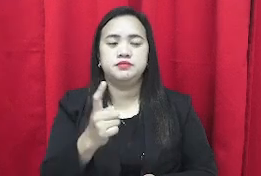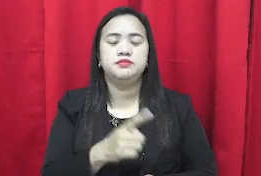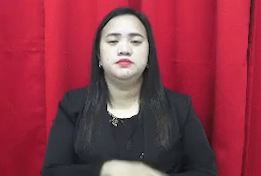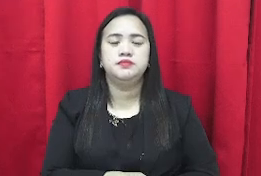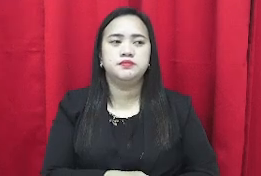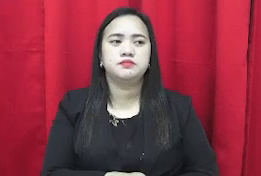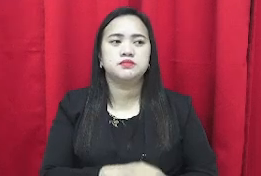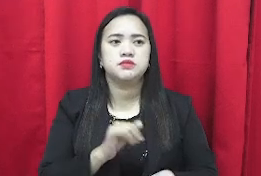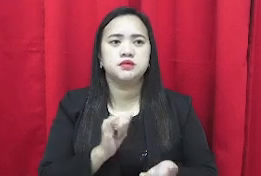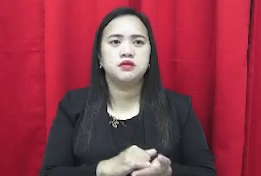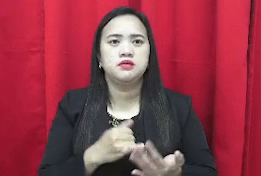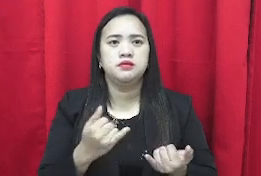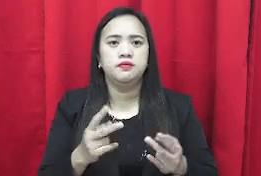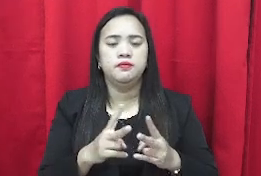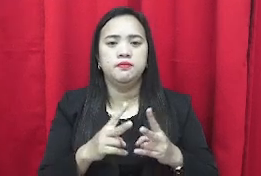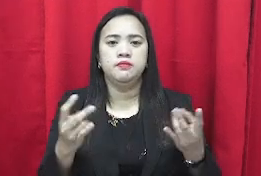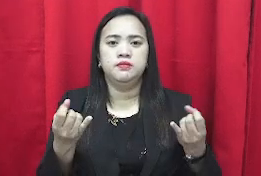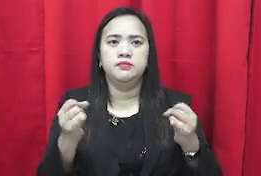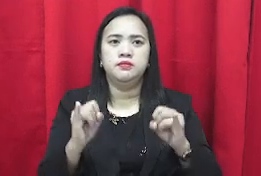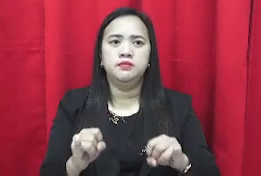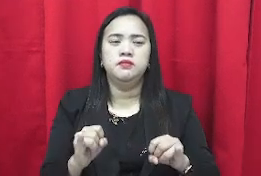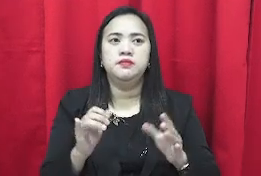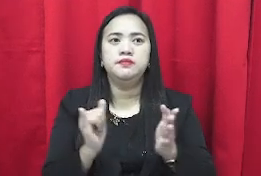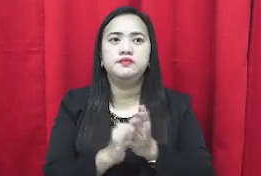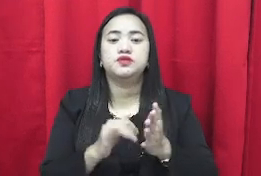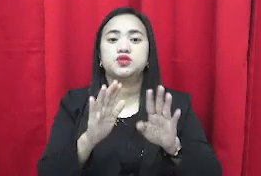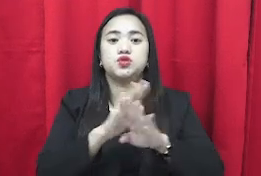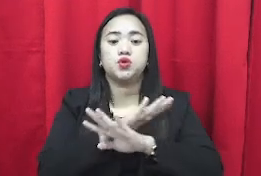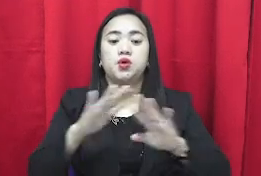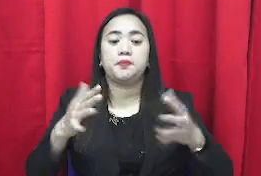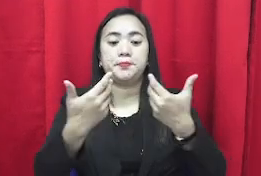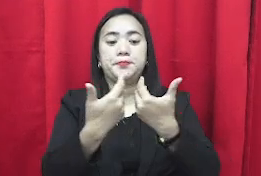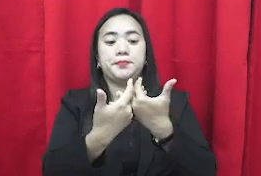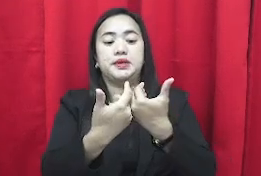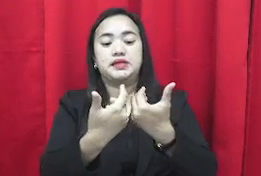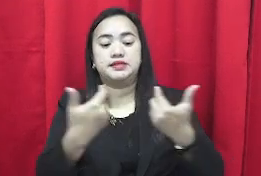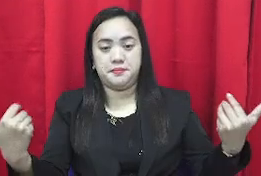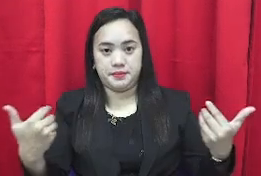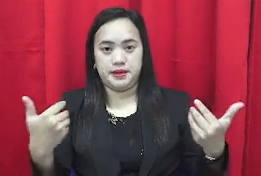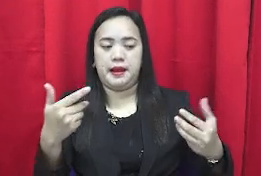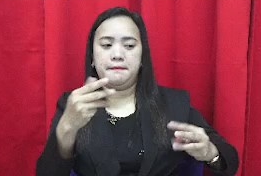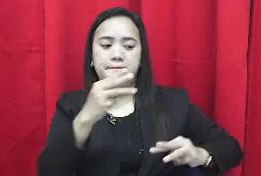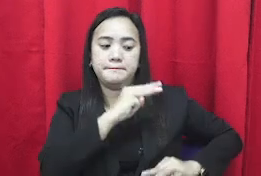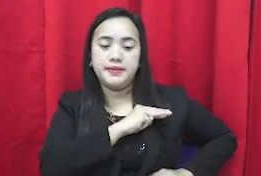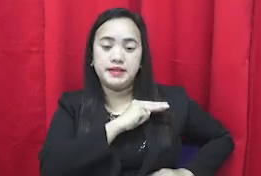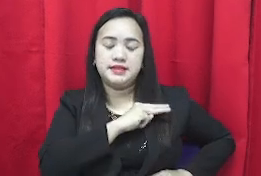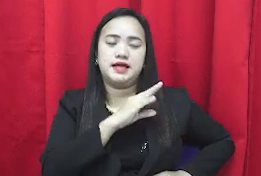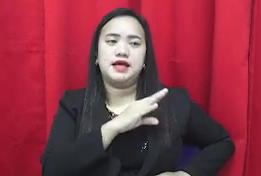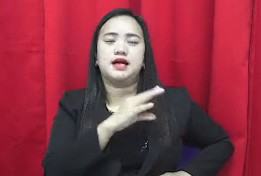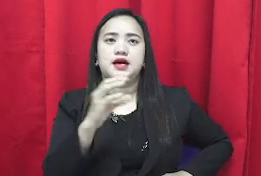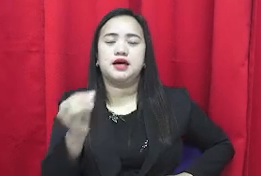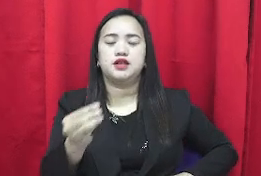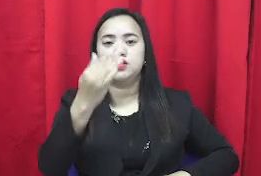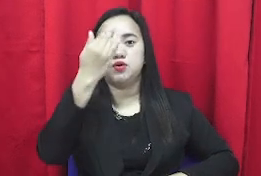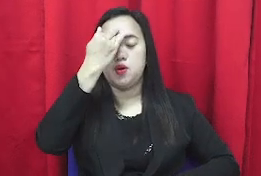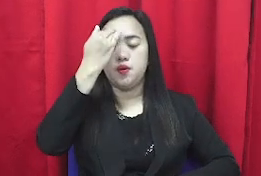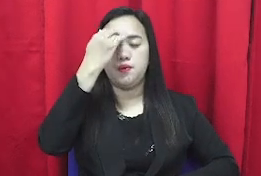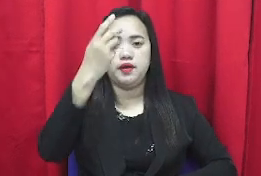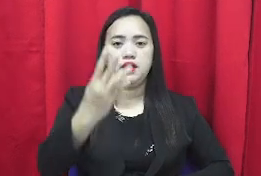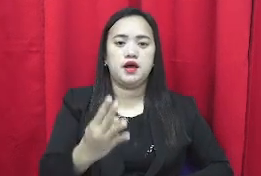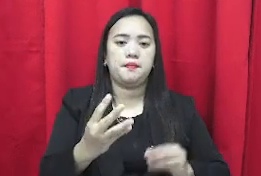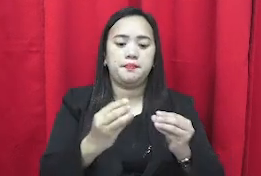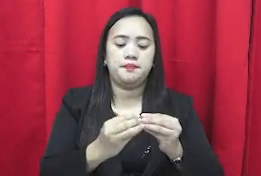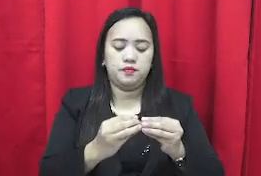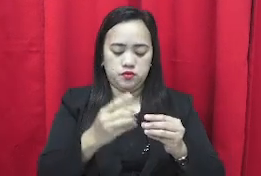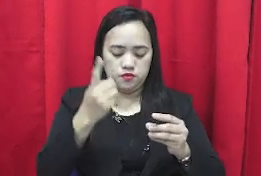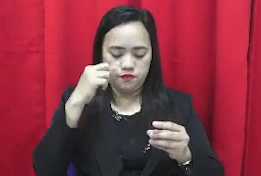napakagandang hindi paghiwalayin ang theology sa military career Yeah Amen sa kadahilanan sir ah kaya ko tinatanong SAO yan para